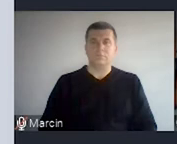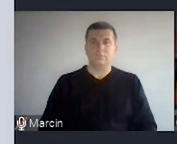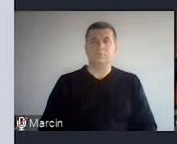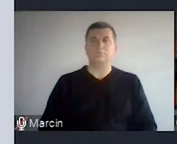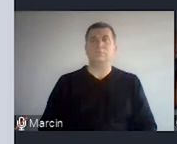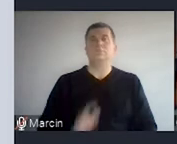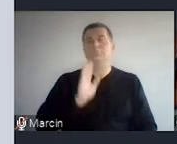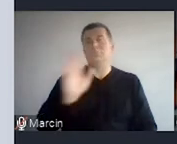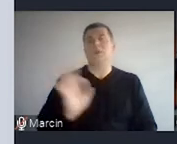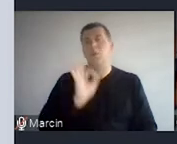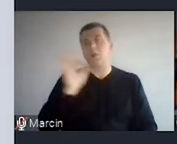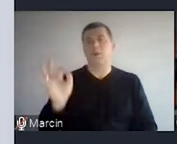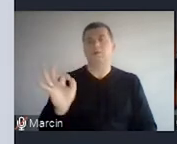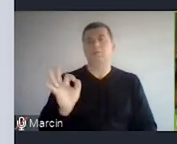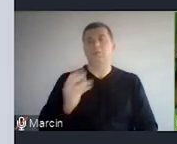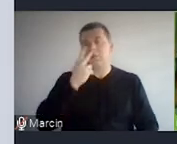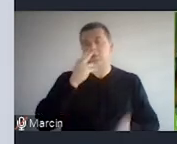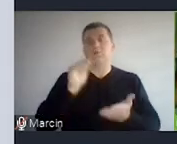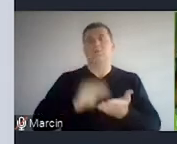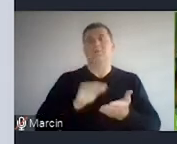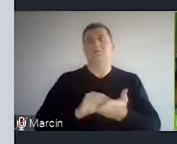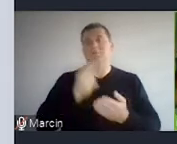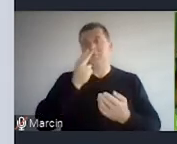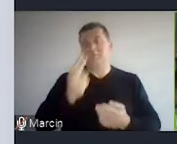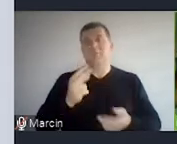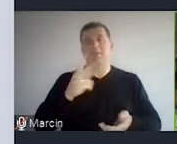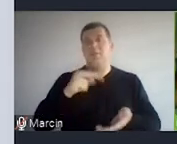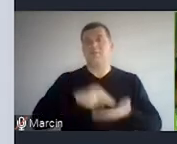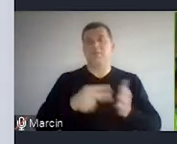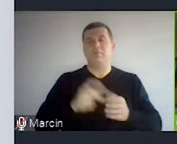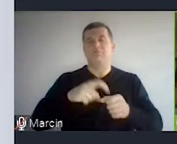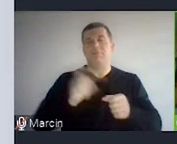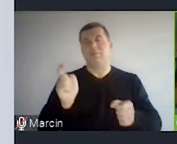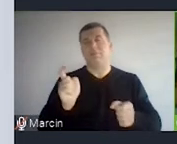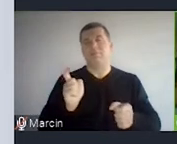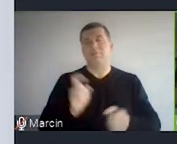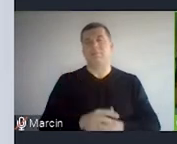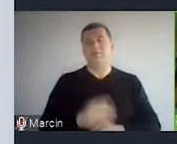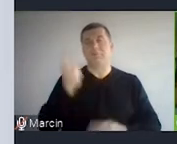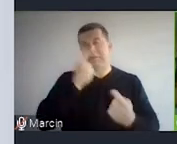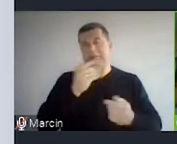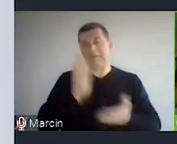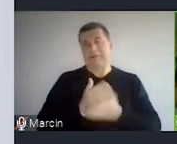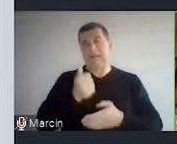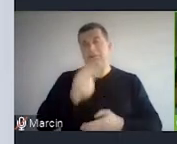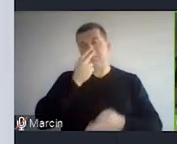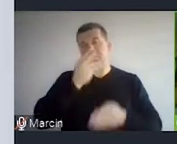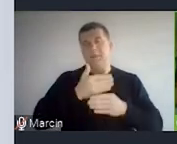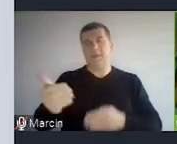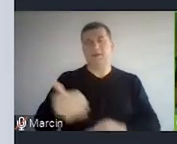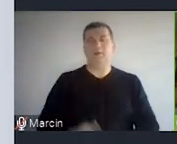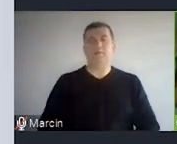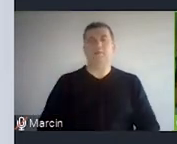mieli Państwo okazję doświadczyć nieplanowanej wywrotki, miejmy nadzieję, że jedynej dzisiaj,